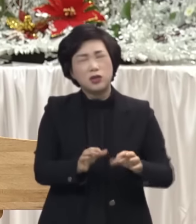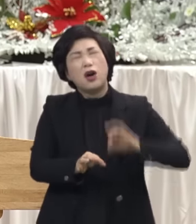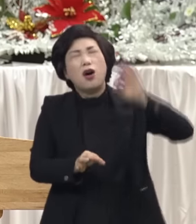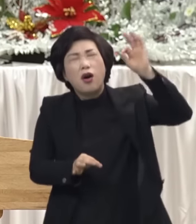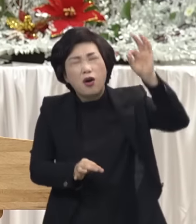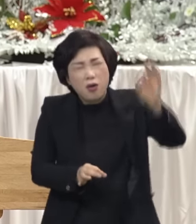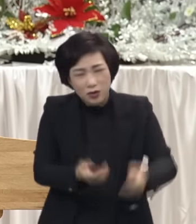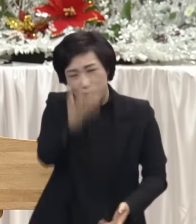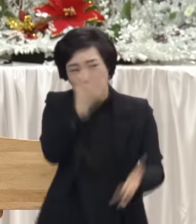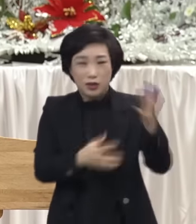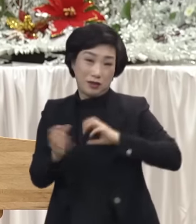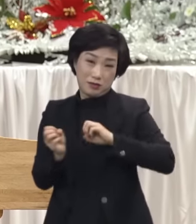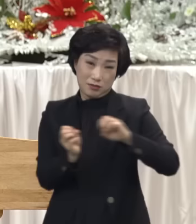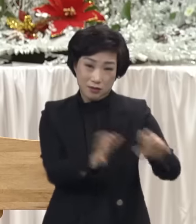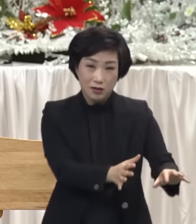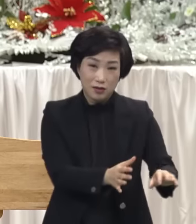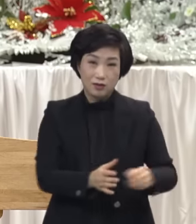영원한 불에 던질 것이다.